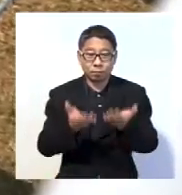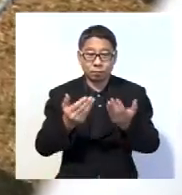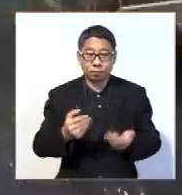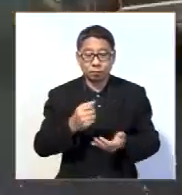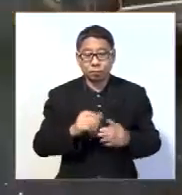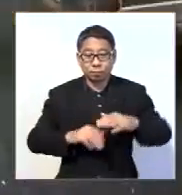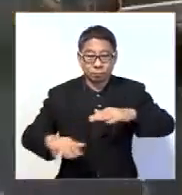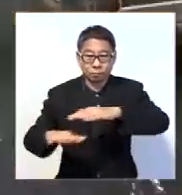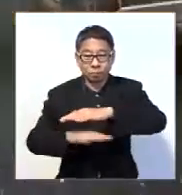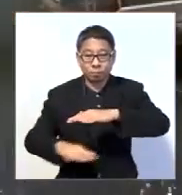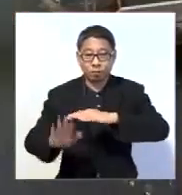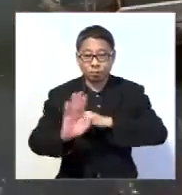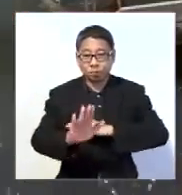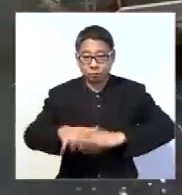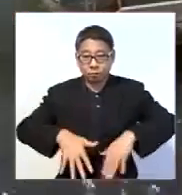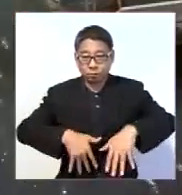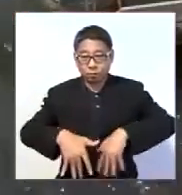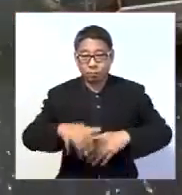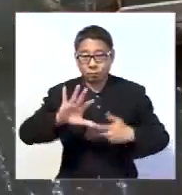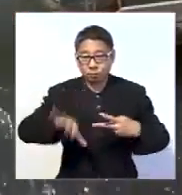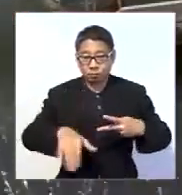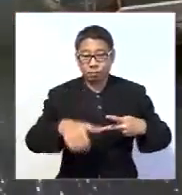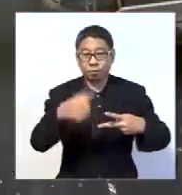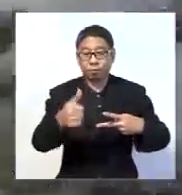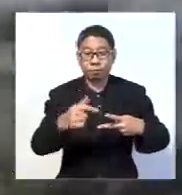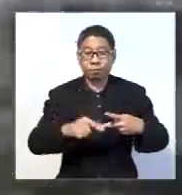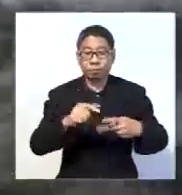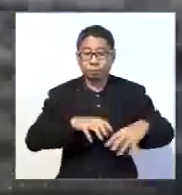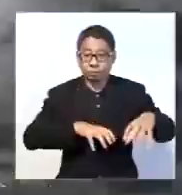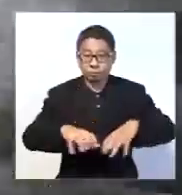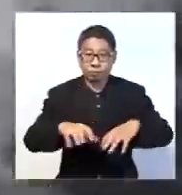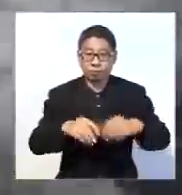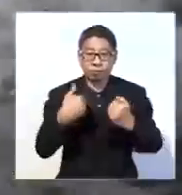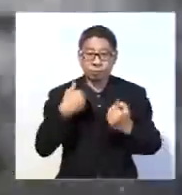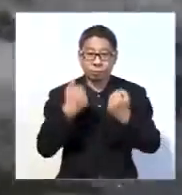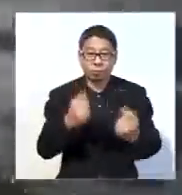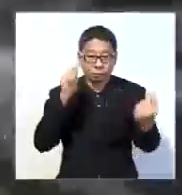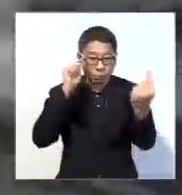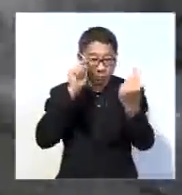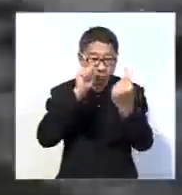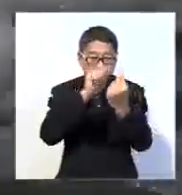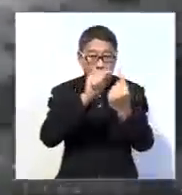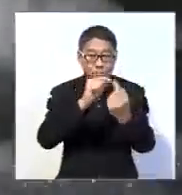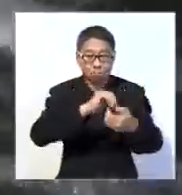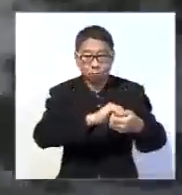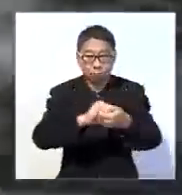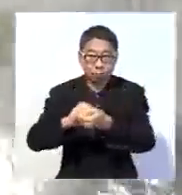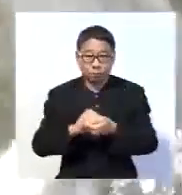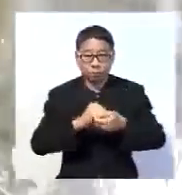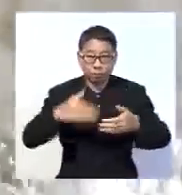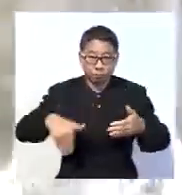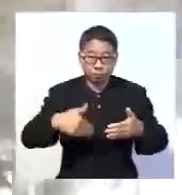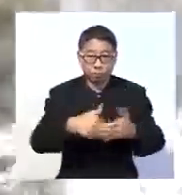ณูปโภคขั้นพื้นฐานของประชาชนให้ดียิ่งขึ้นและบริหารจัดการให้เป็นไปตามเป้าหมายสอดคล้องกับ